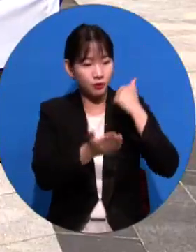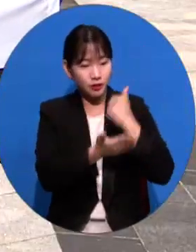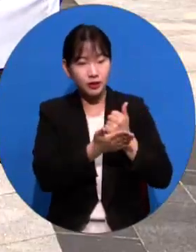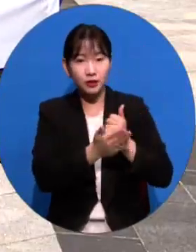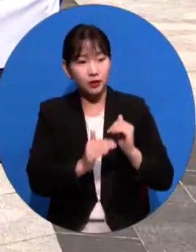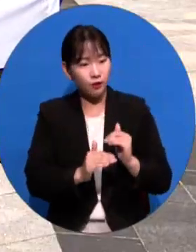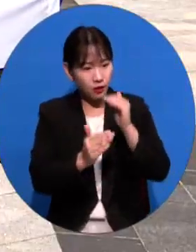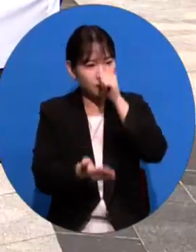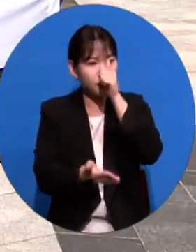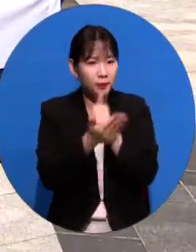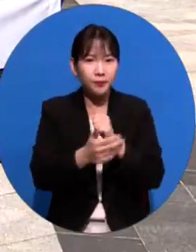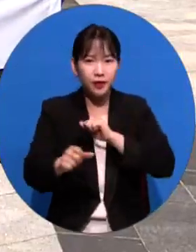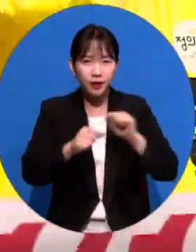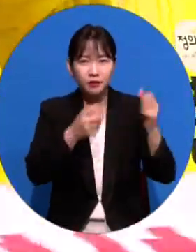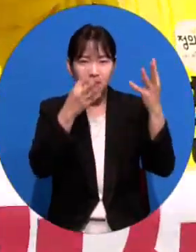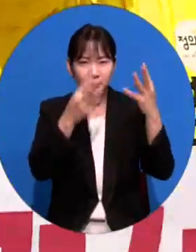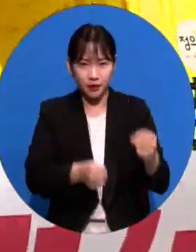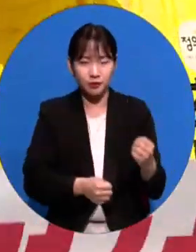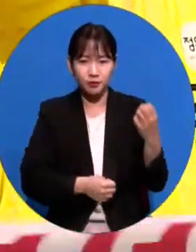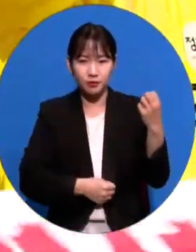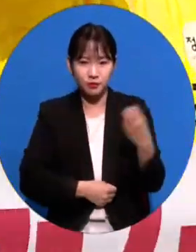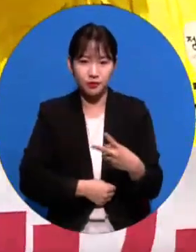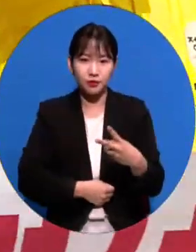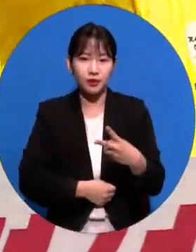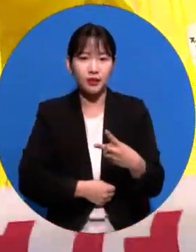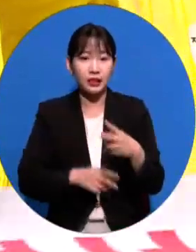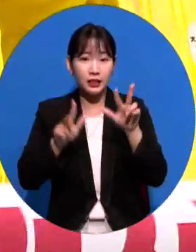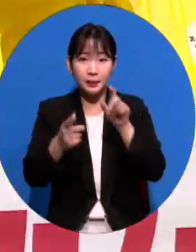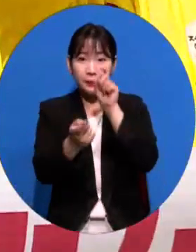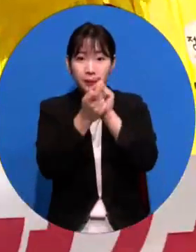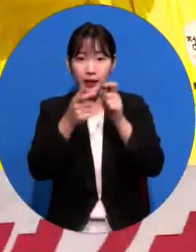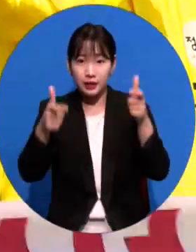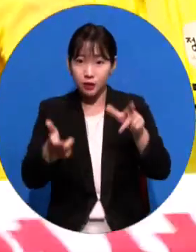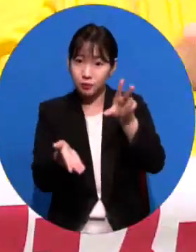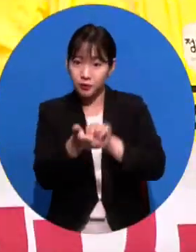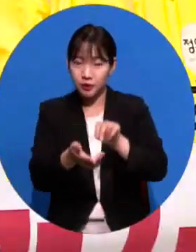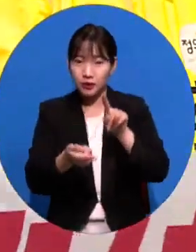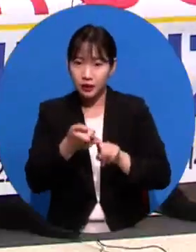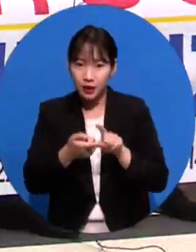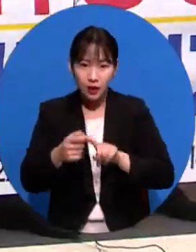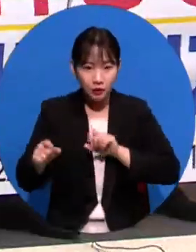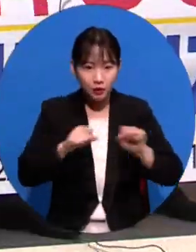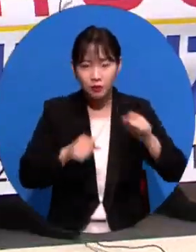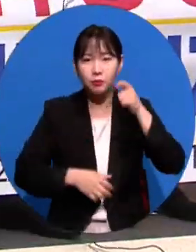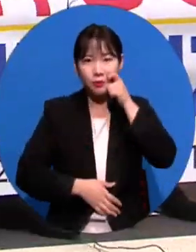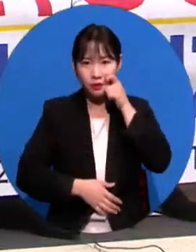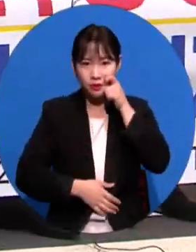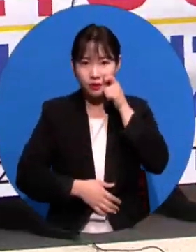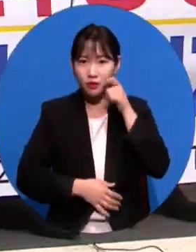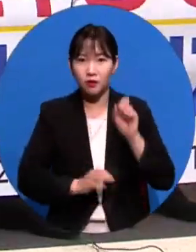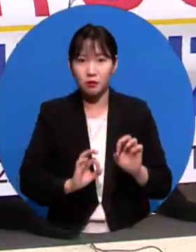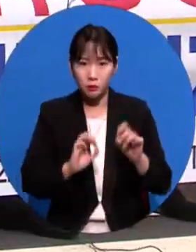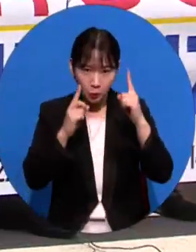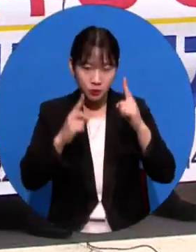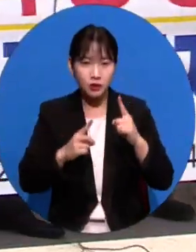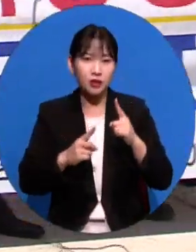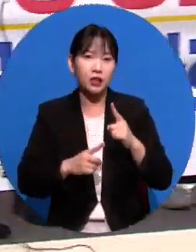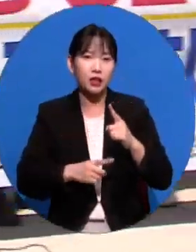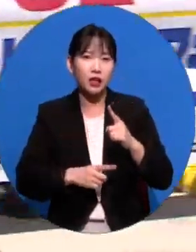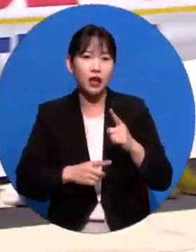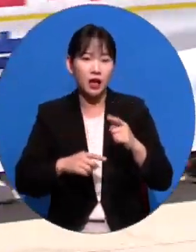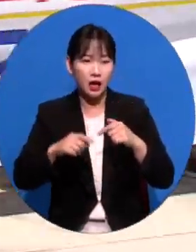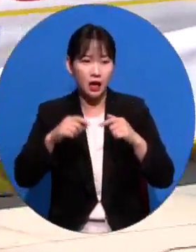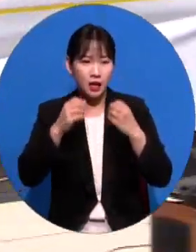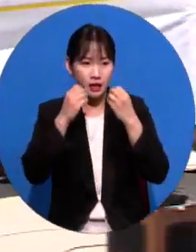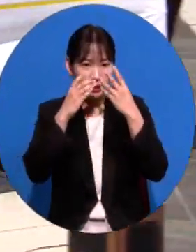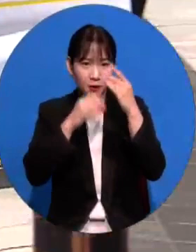과정은 범죄행위로 점철돼 있고 산적한 지역 문제에 대한 대응도 못하며 자정 능력을 상실한